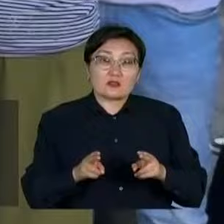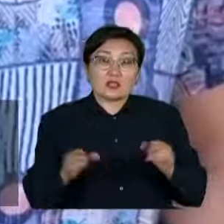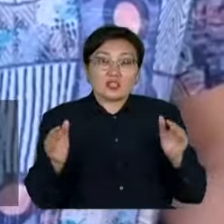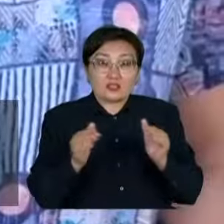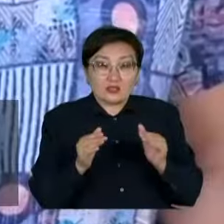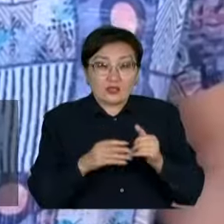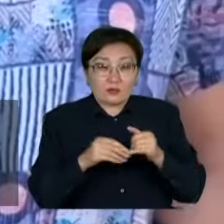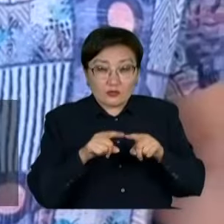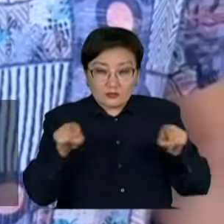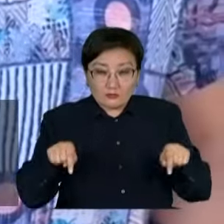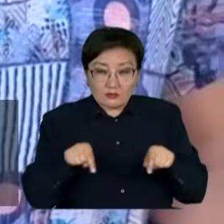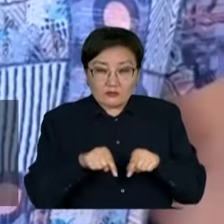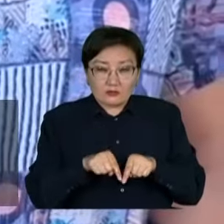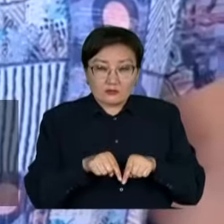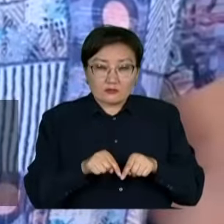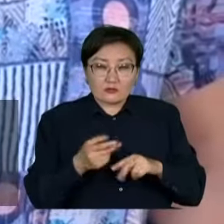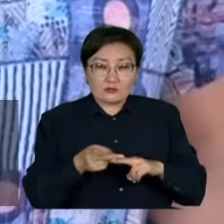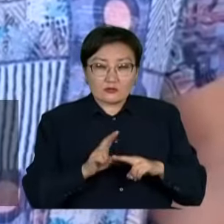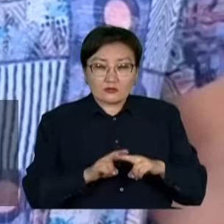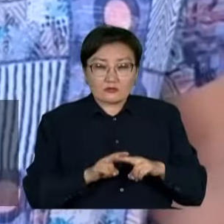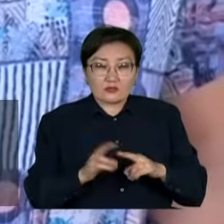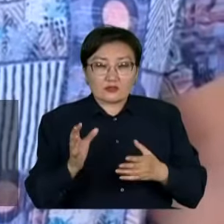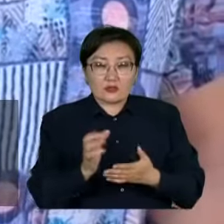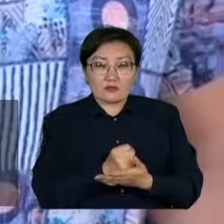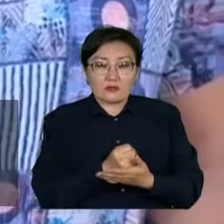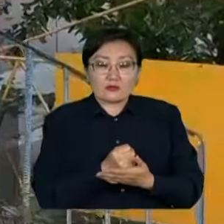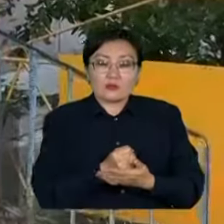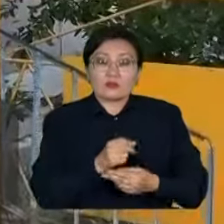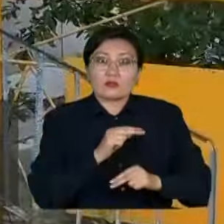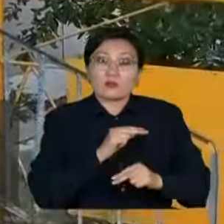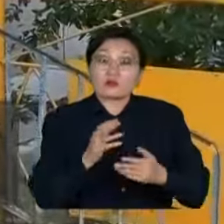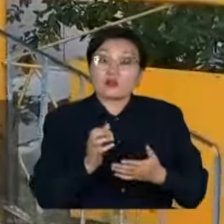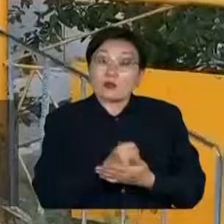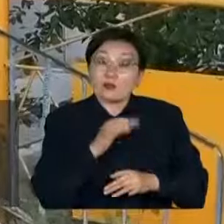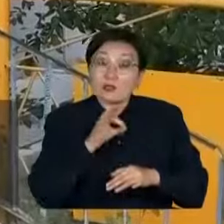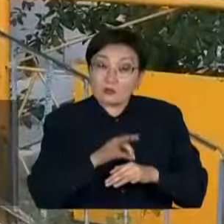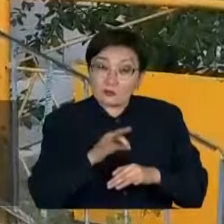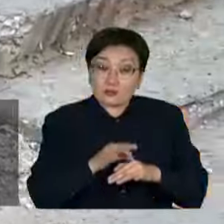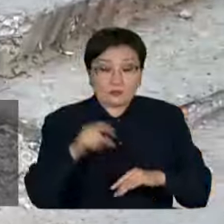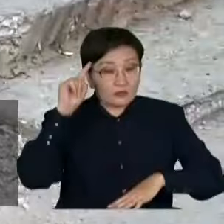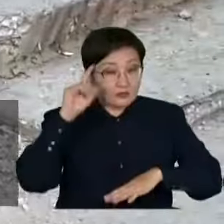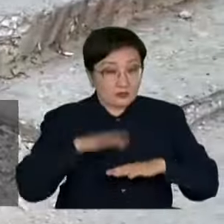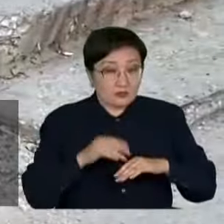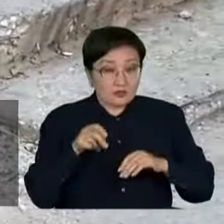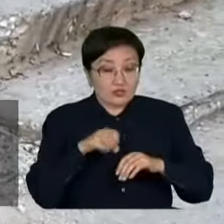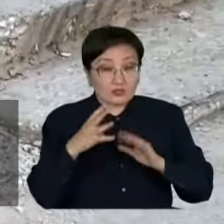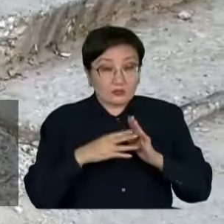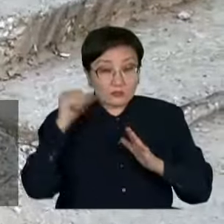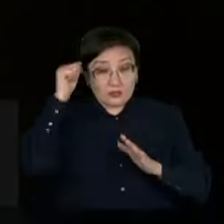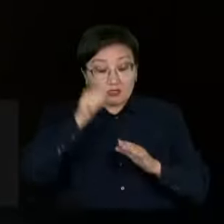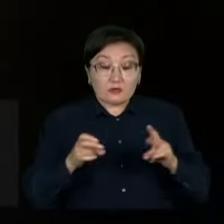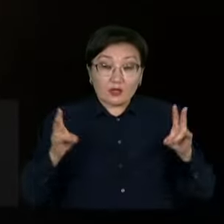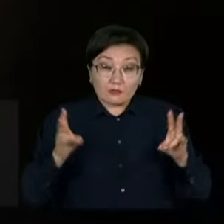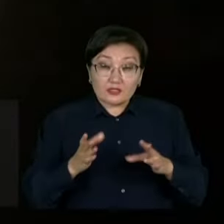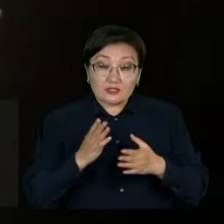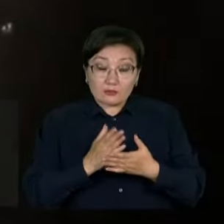жер. Бәрібір жылу жоқ, сол осыдан тапқан ауруым, жұмыстан тапқан ауруым. Бұл жатақхананы әкімдіктегілер 2019 жылы апатты